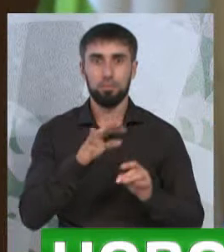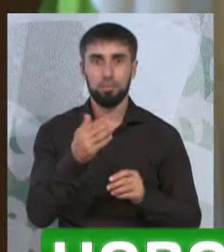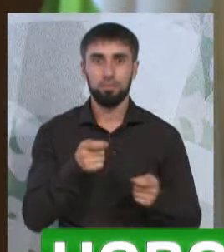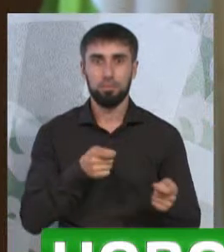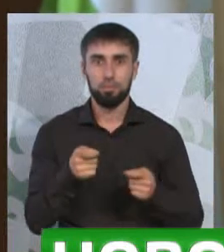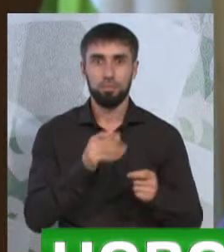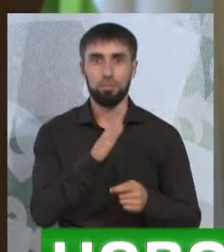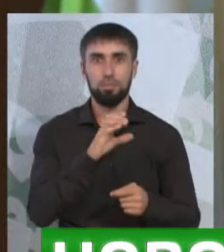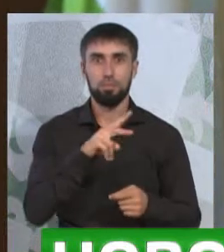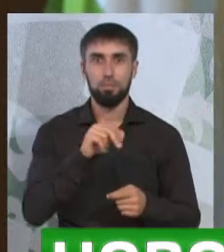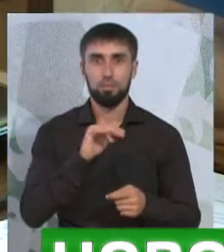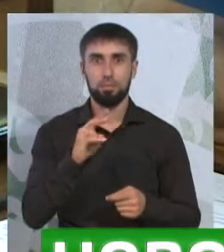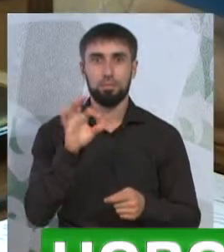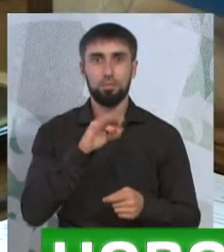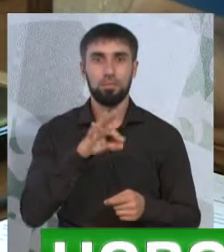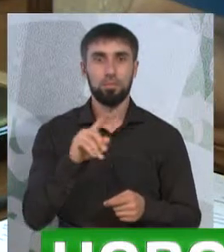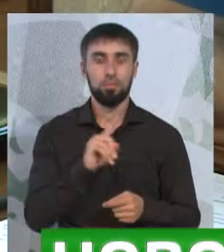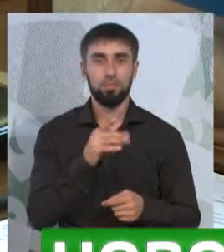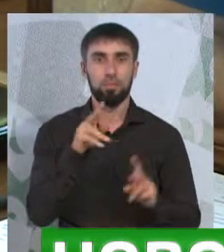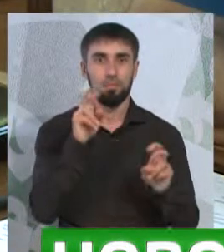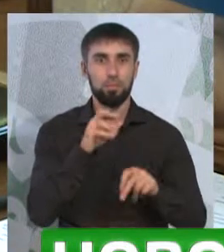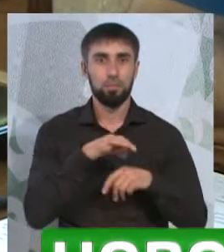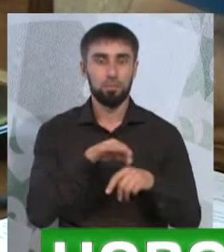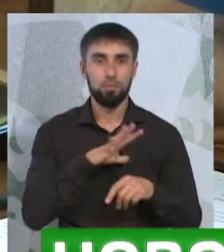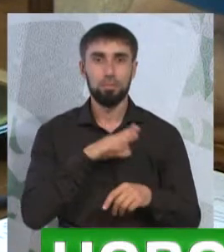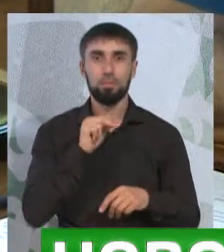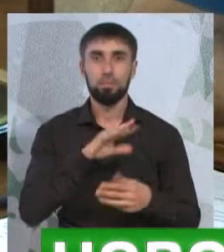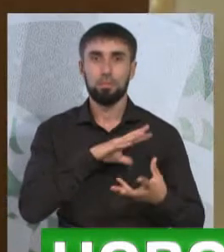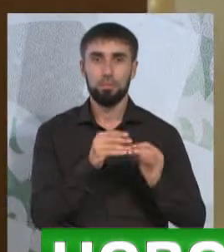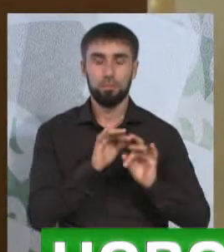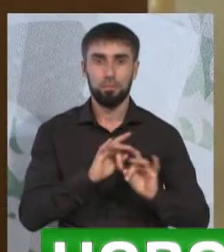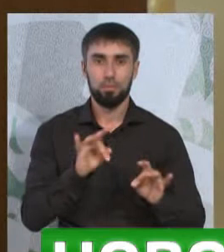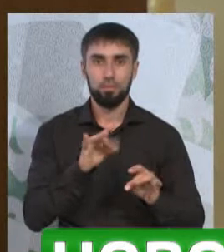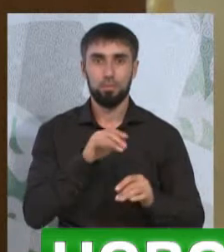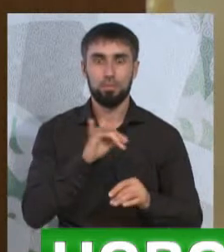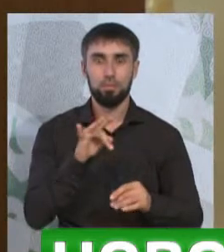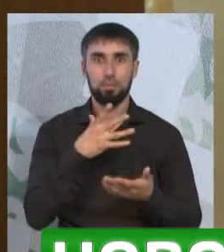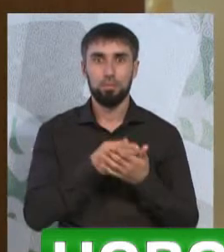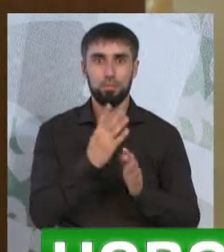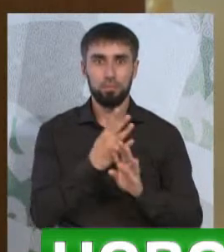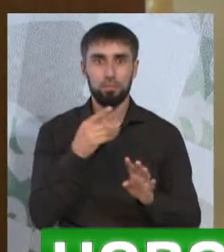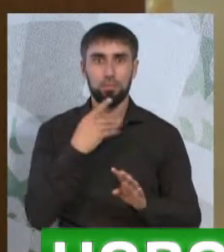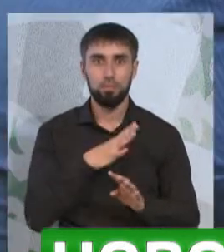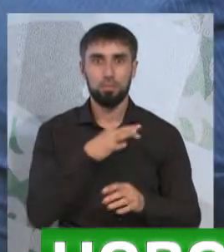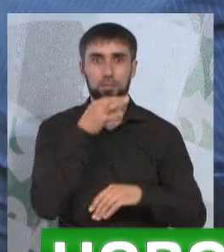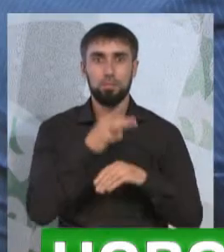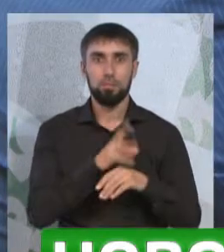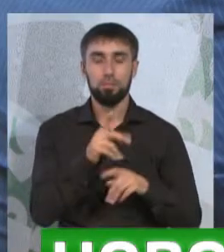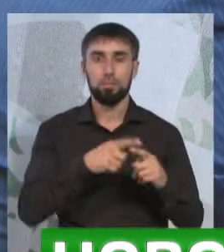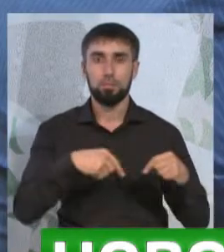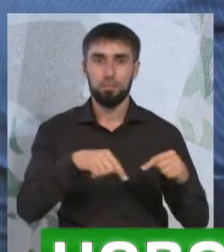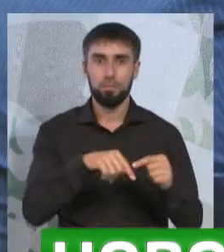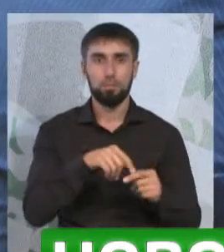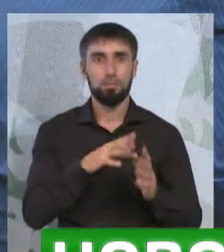Владимиру Сластенину о том, что показала проверка, проведенная комиссией. Премьер, в свою очередь, отметил, что ответственным органам